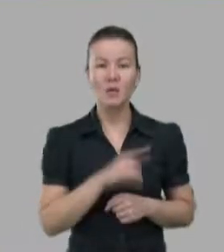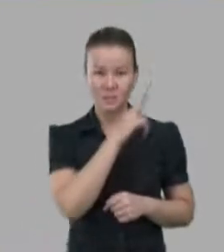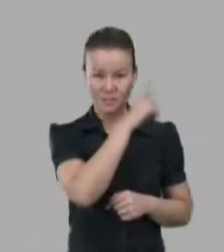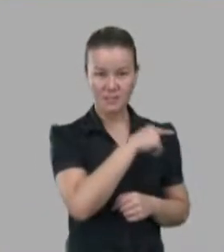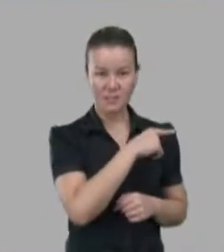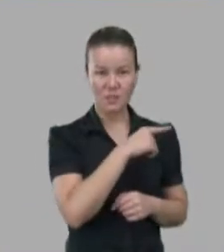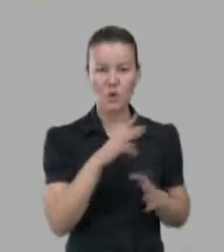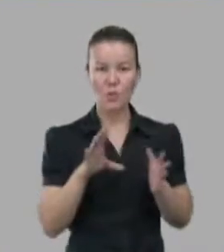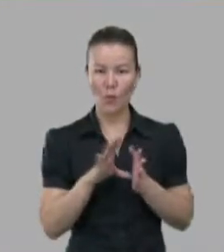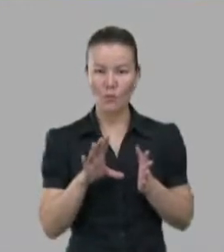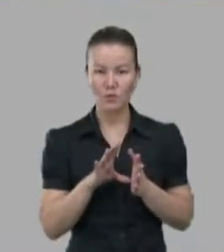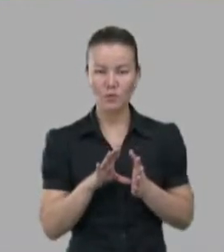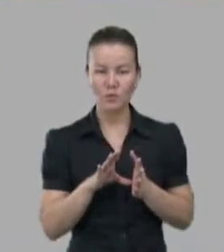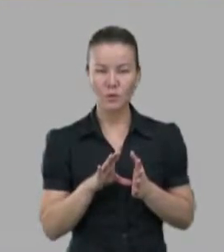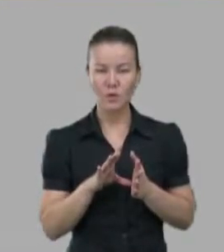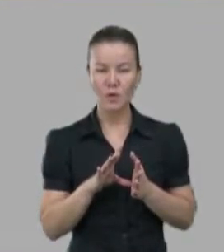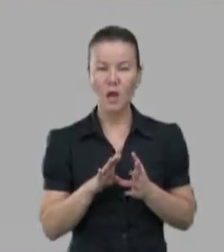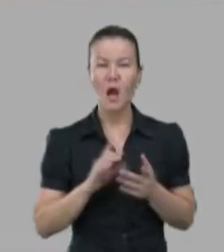С их помощью